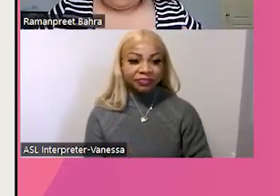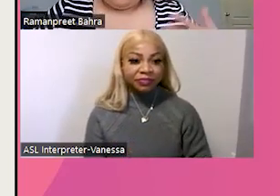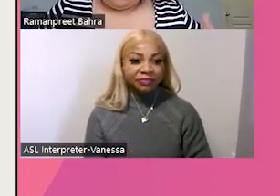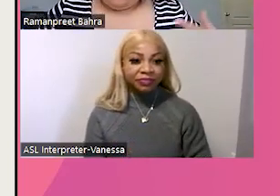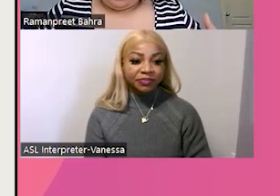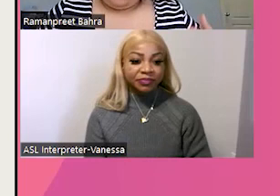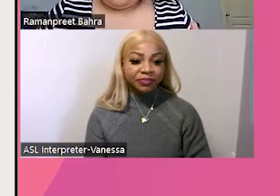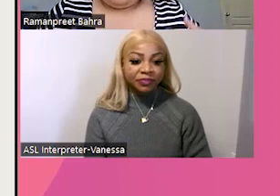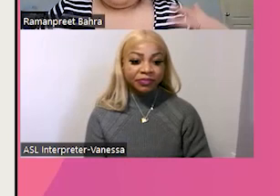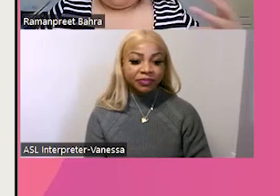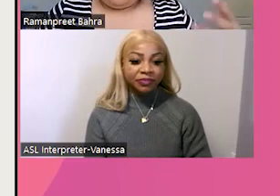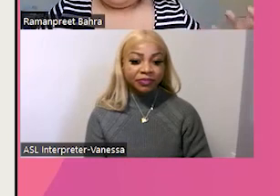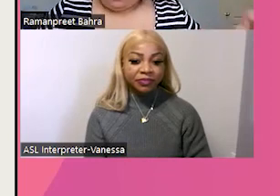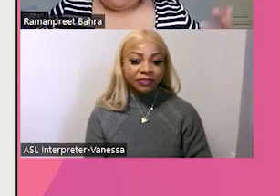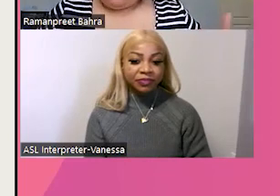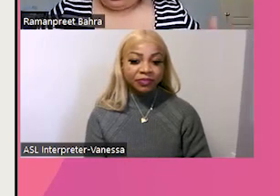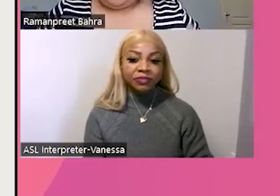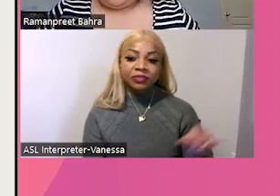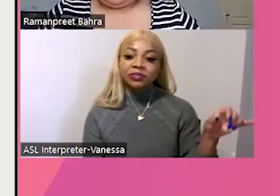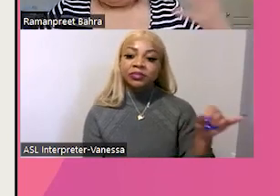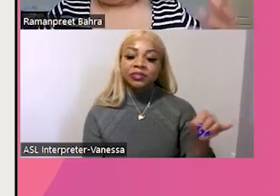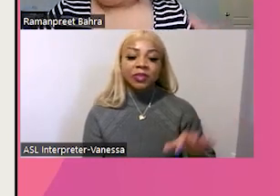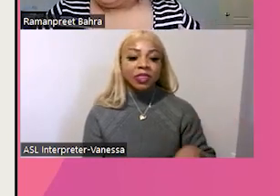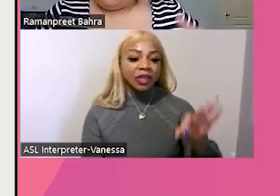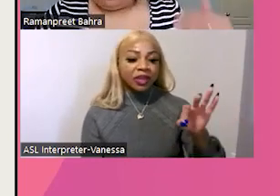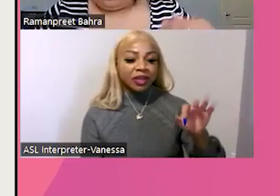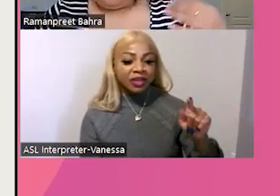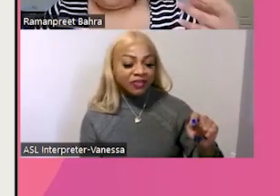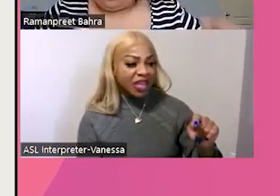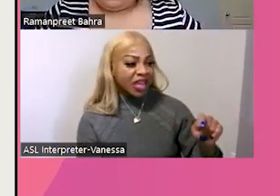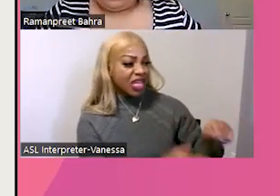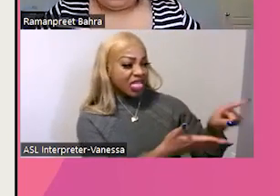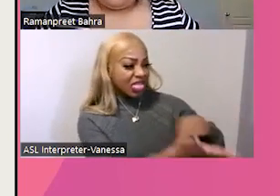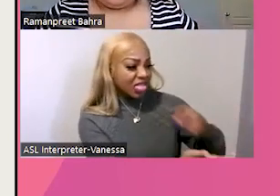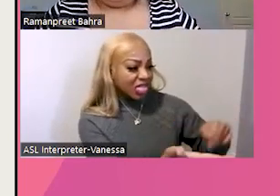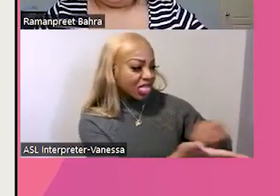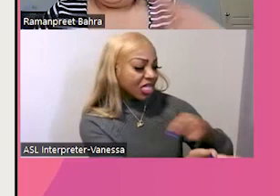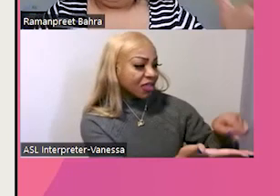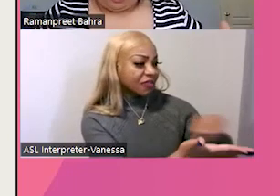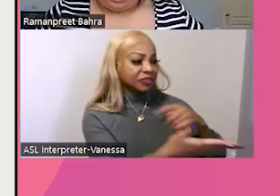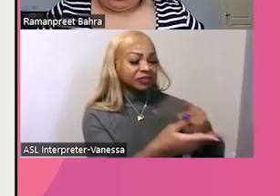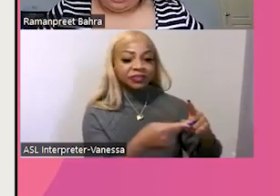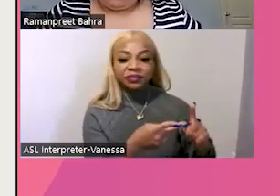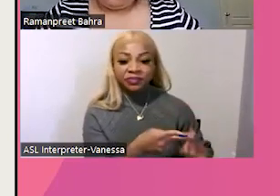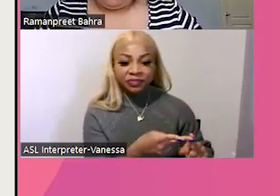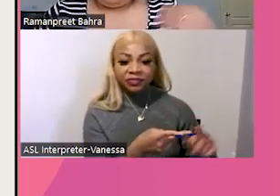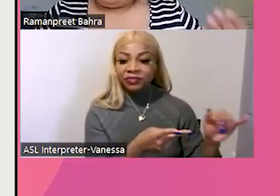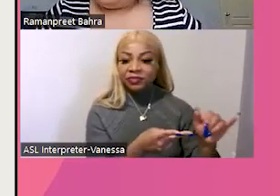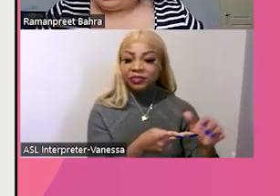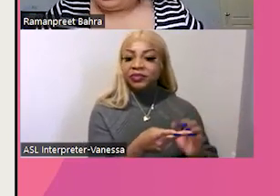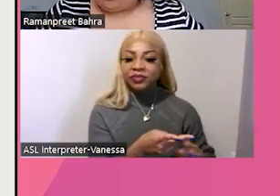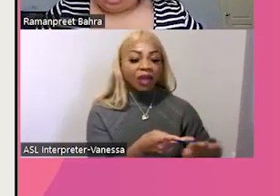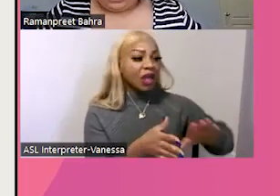celle-là. Elle ne devrait pas la rechercher même. Il y a aussi donc ce fat shaming, cette